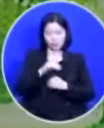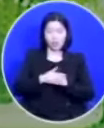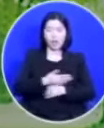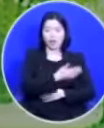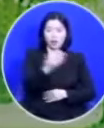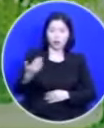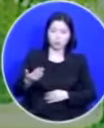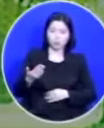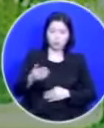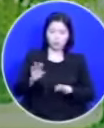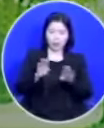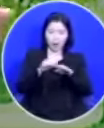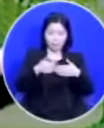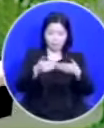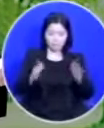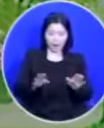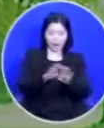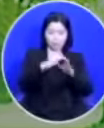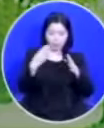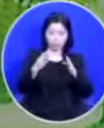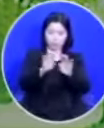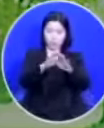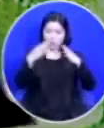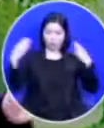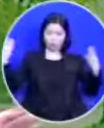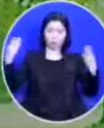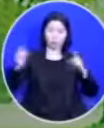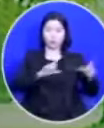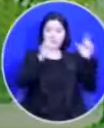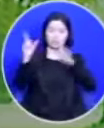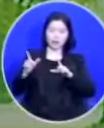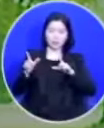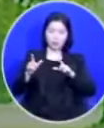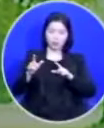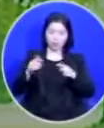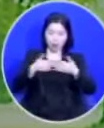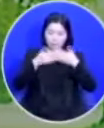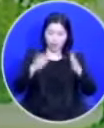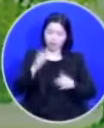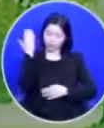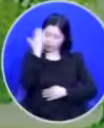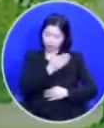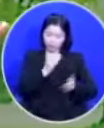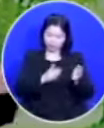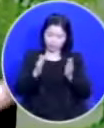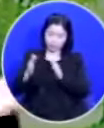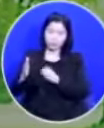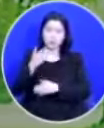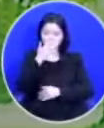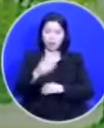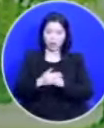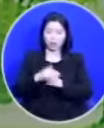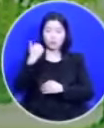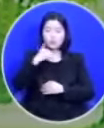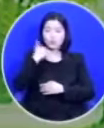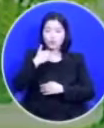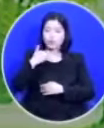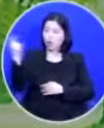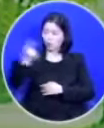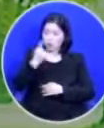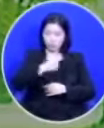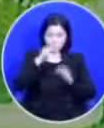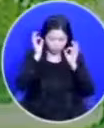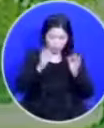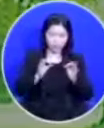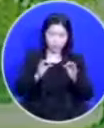여러분 방문을 열고 살면 방위 깨끗하게 정리 됩니다 누구나 다 들어와 보게 되니